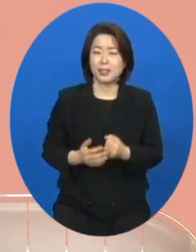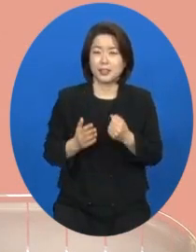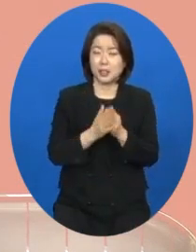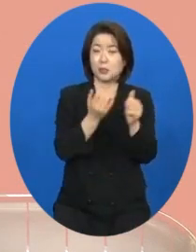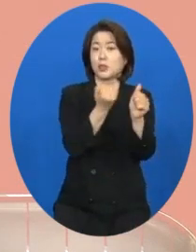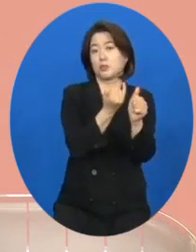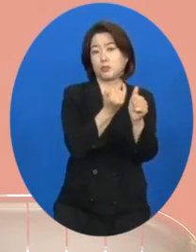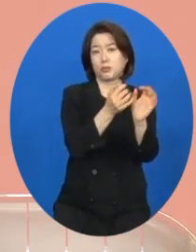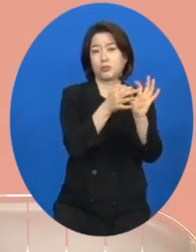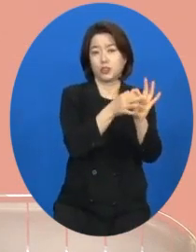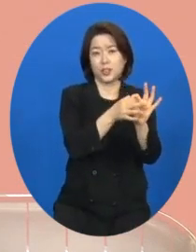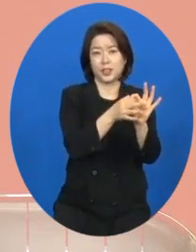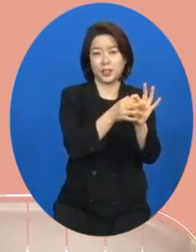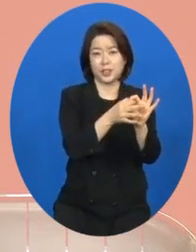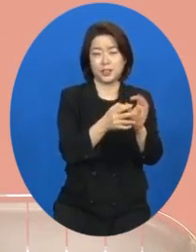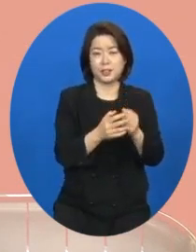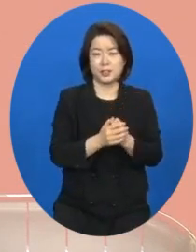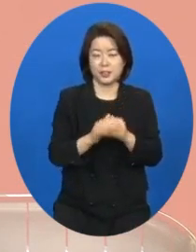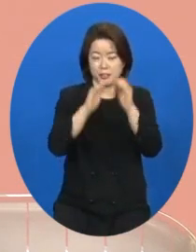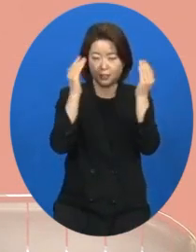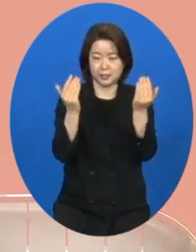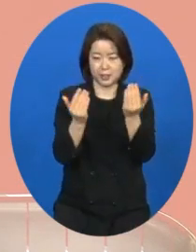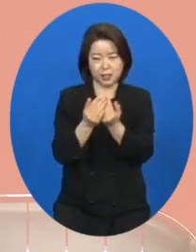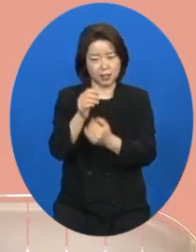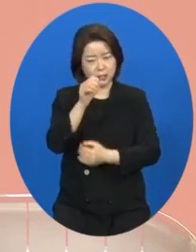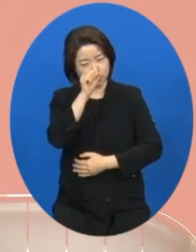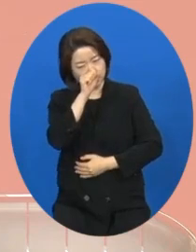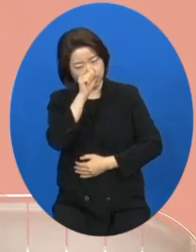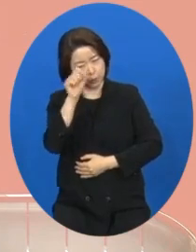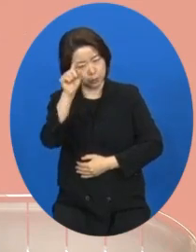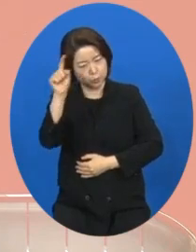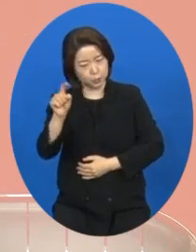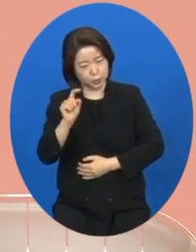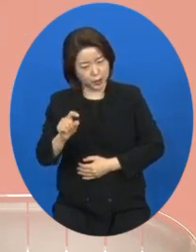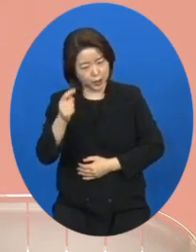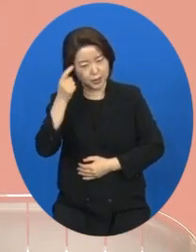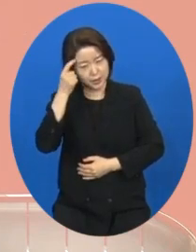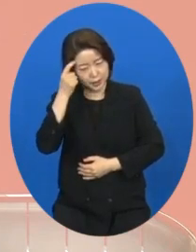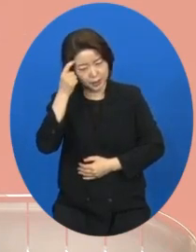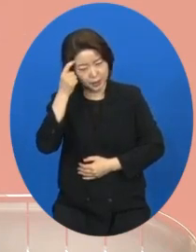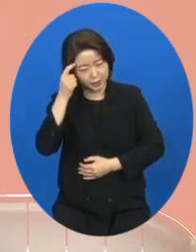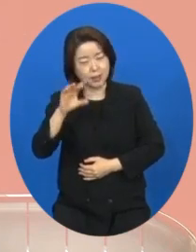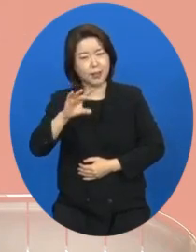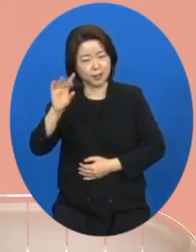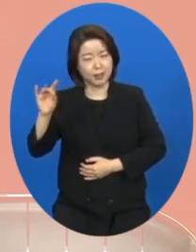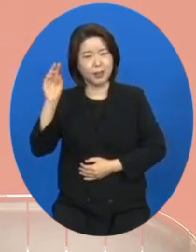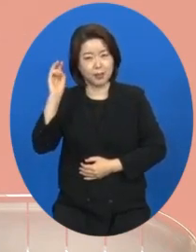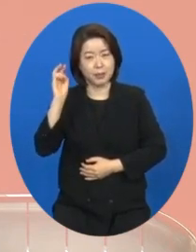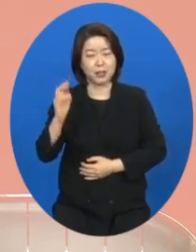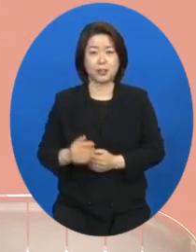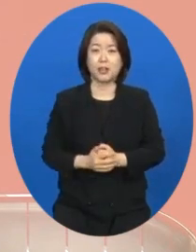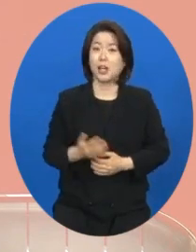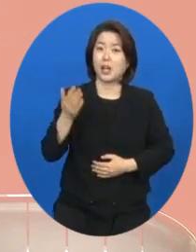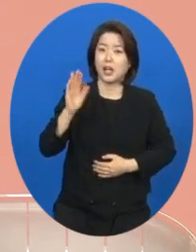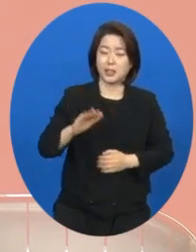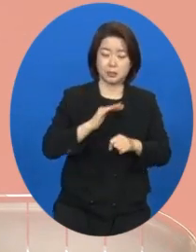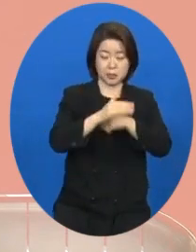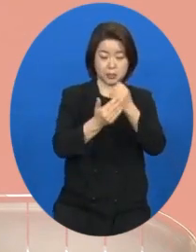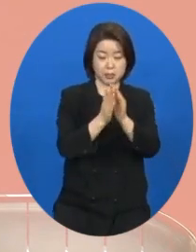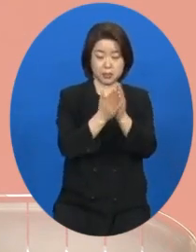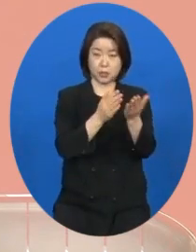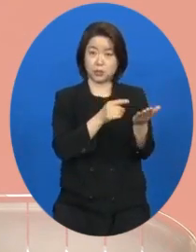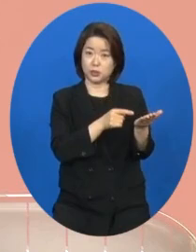부부 관계가 다 좋은 건가 이런 생각이 들만도 합니다. 그렇지만